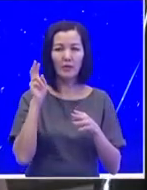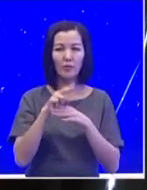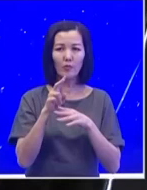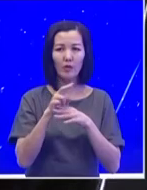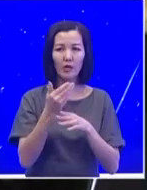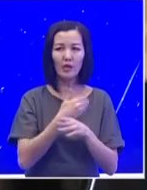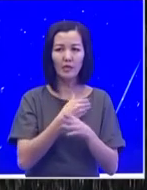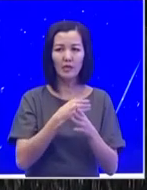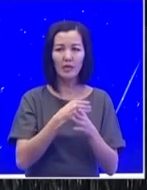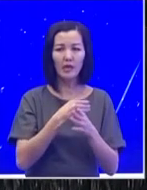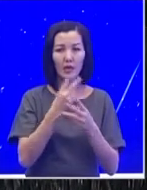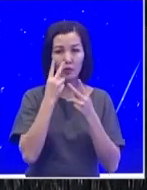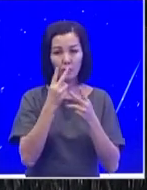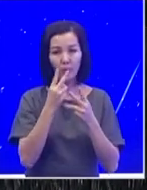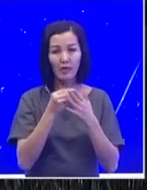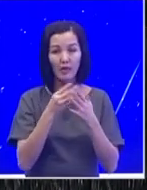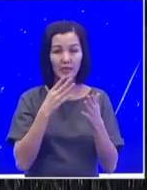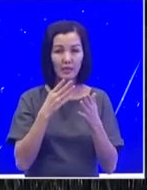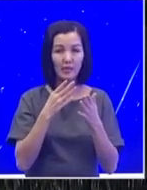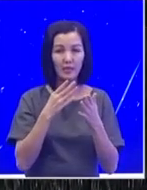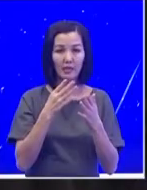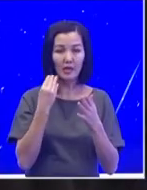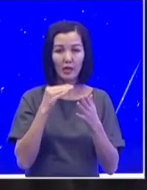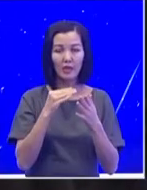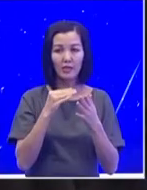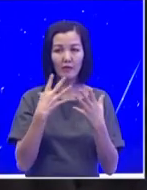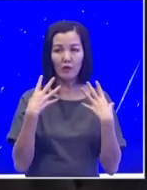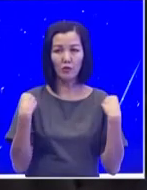ярмарку, чтобы оценить качество шуб этой коллекции.